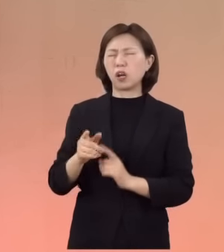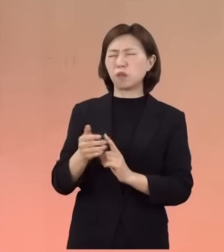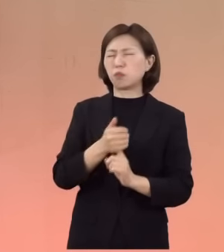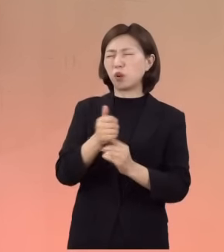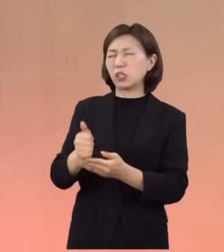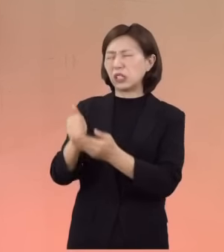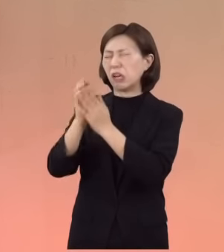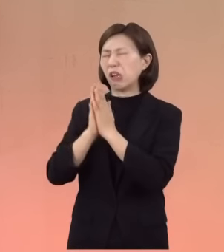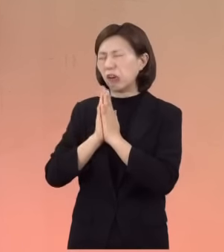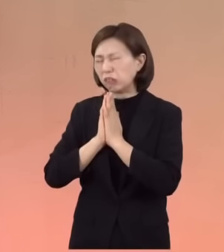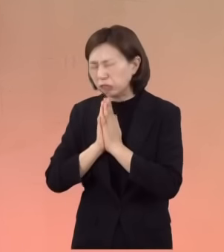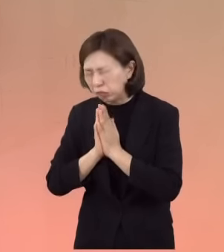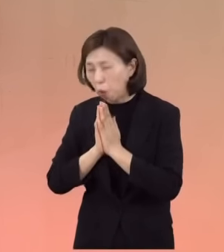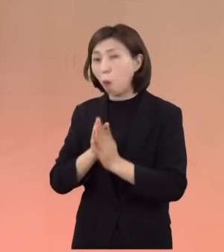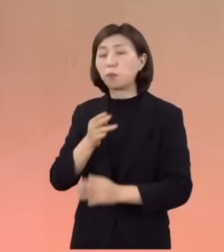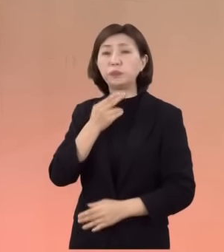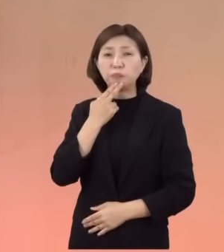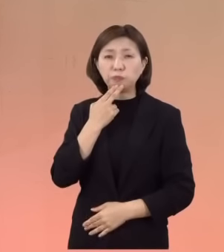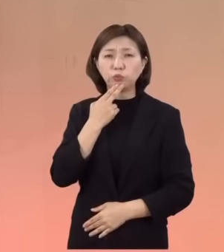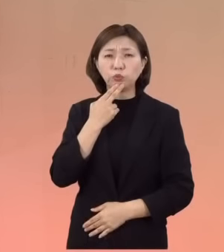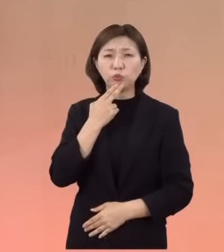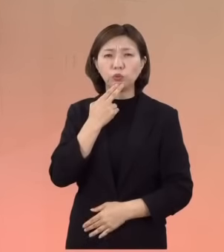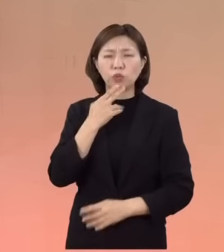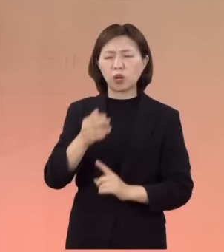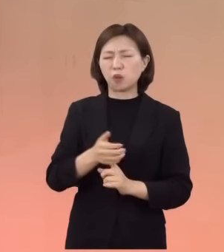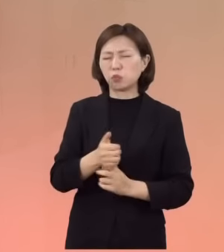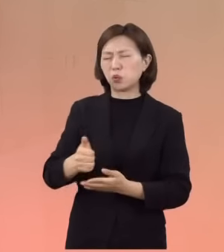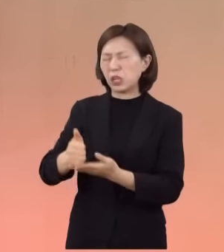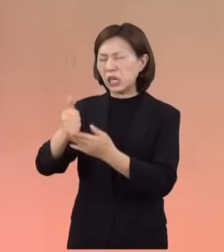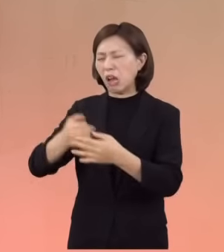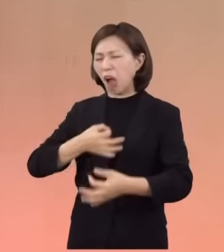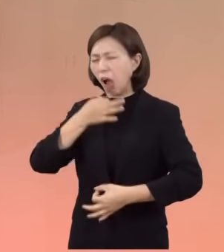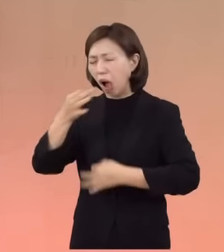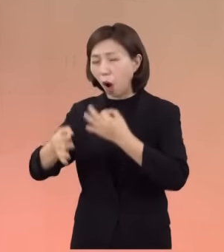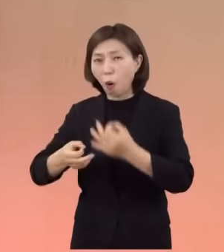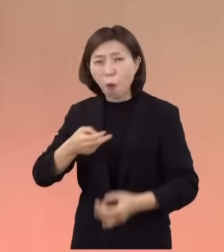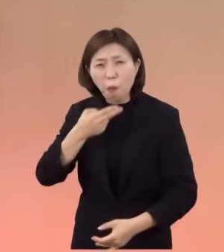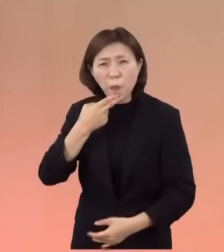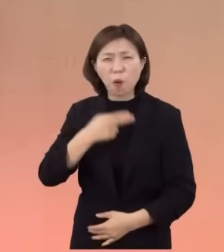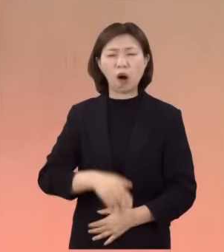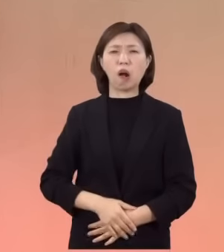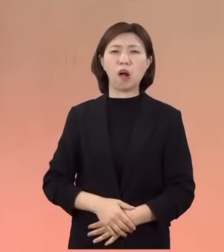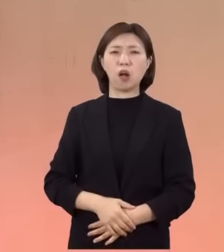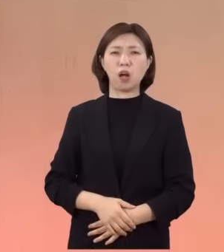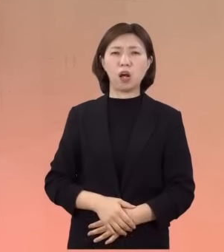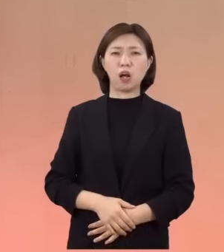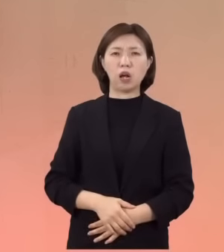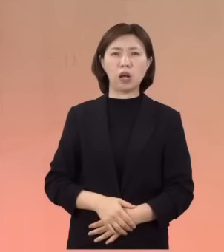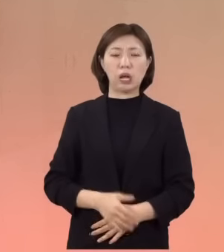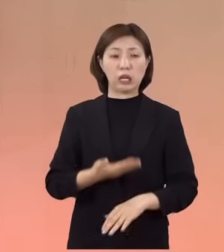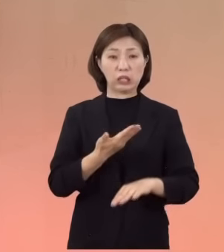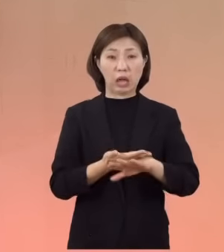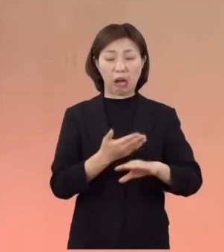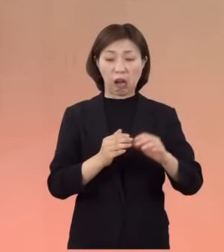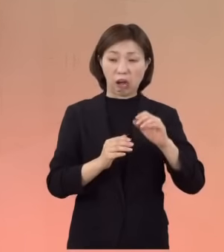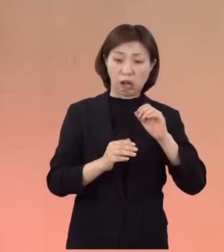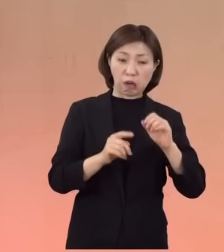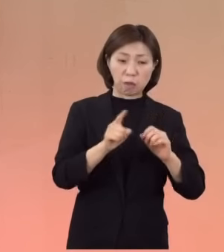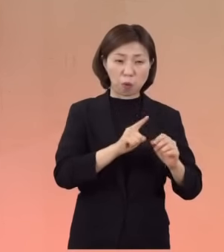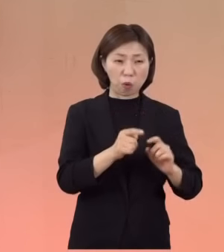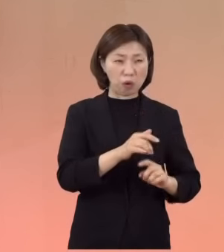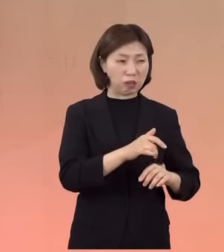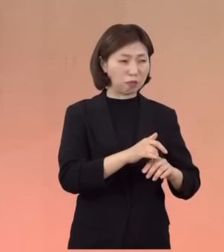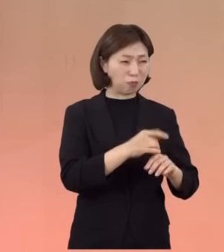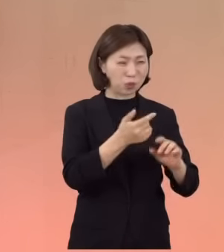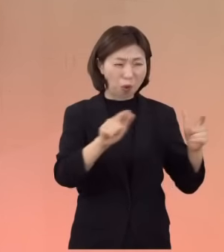방황을 하시면서 자기 기도에 자기 염불에 중 하는 그런 분들도